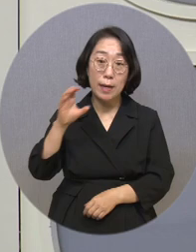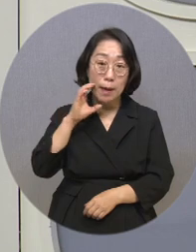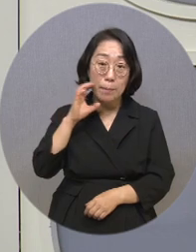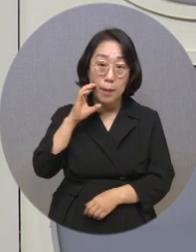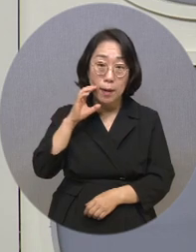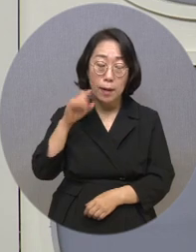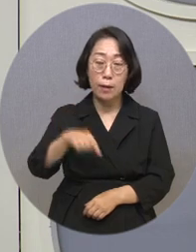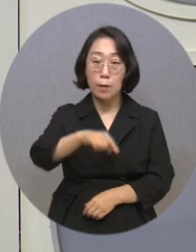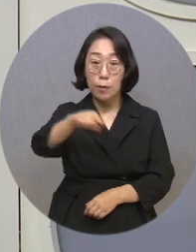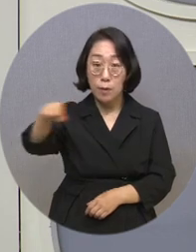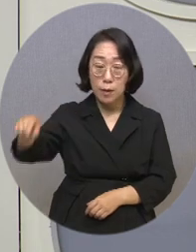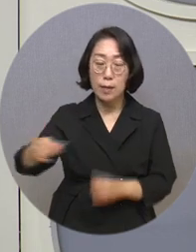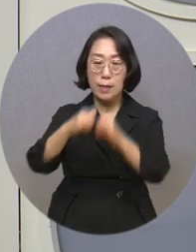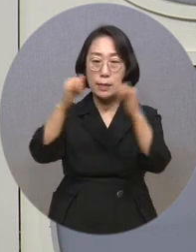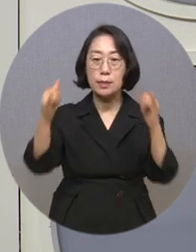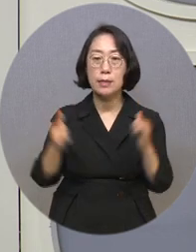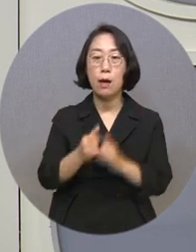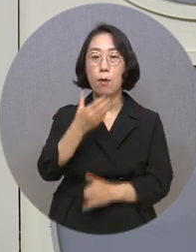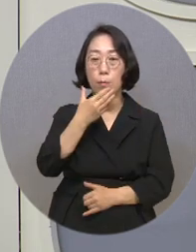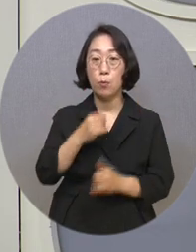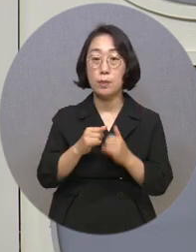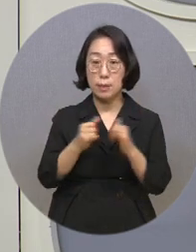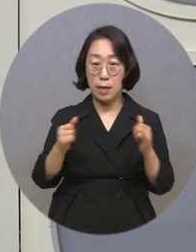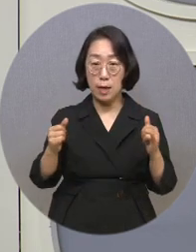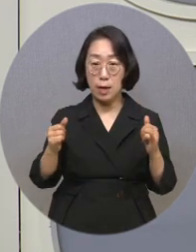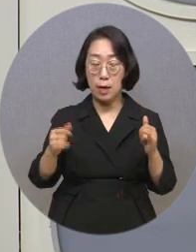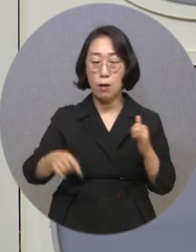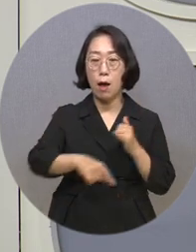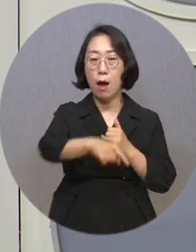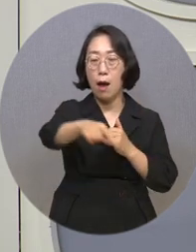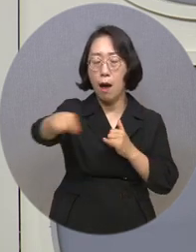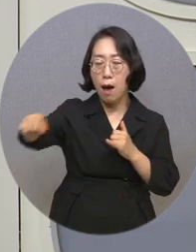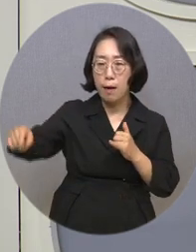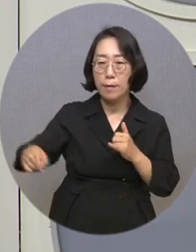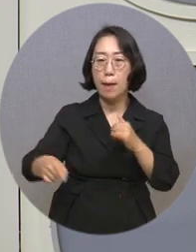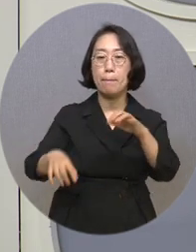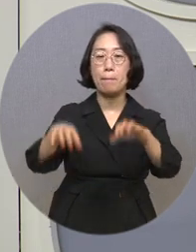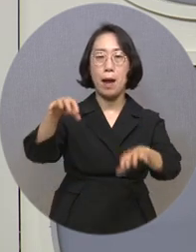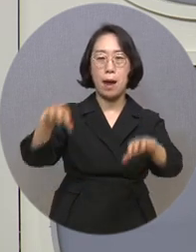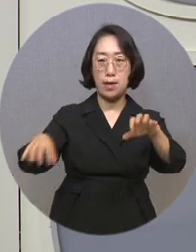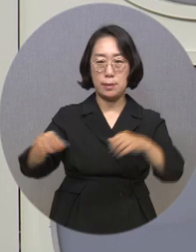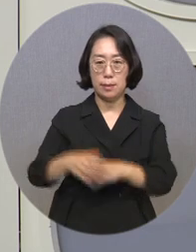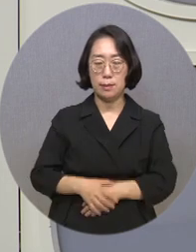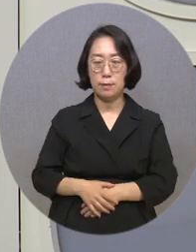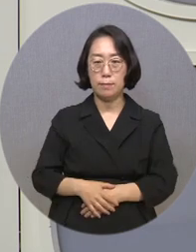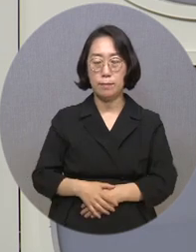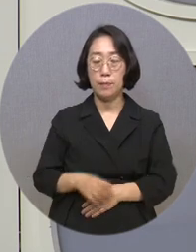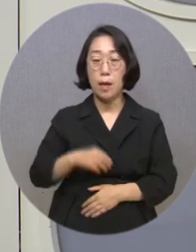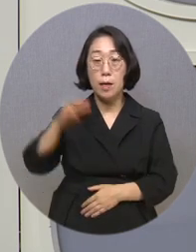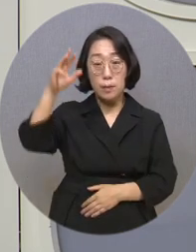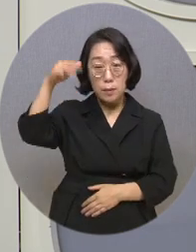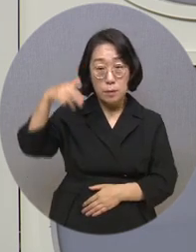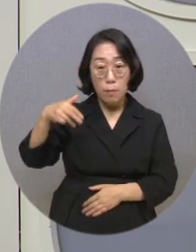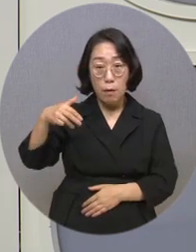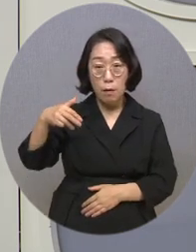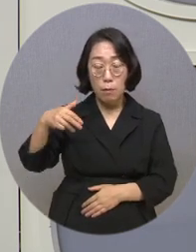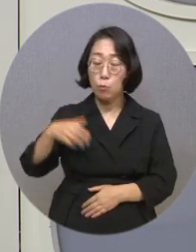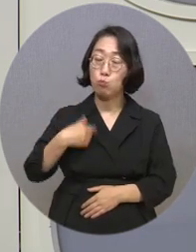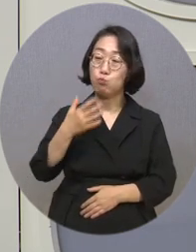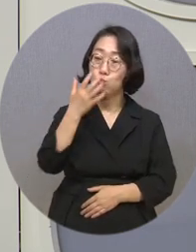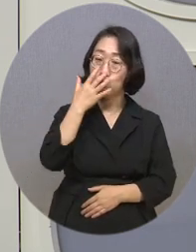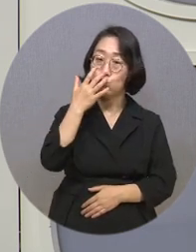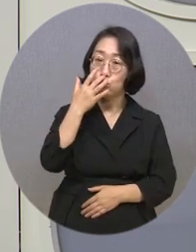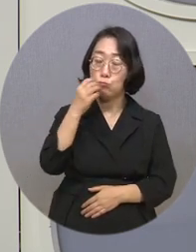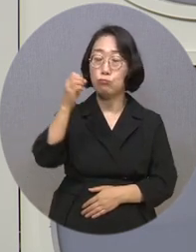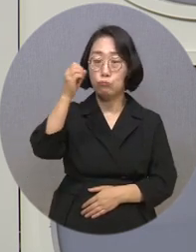다 사회복지사들이 하면서 그 안에가 완전히 하나 타운이 돼서 본인들이 치매 걸린 줄 모르는 걸